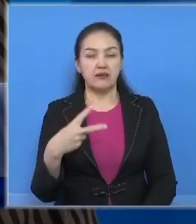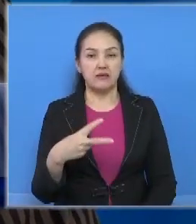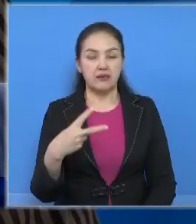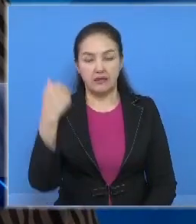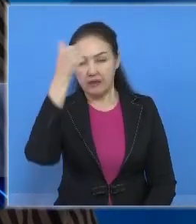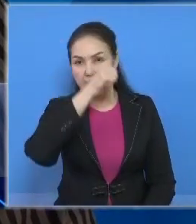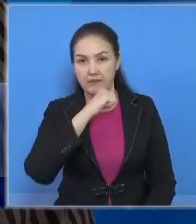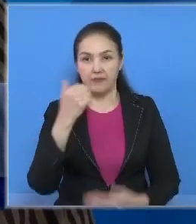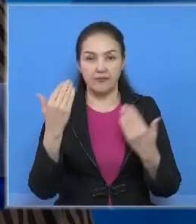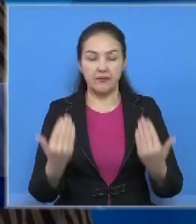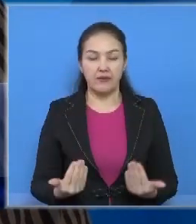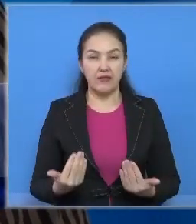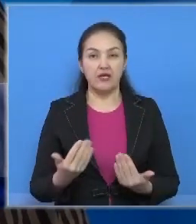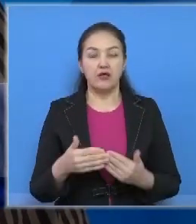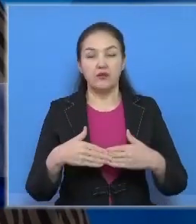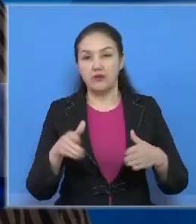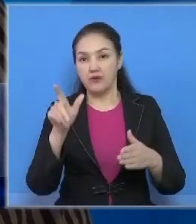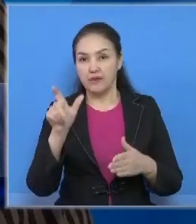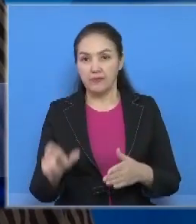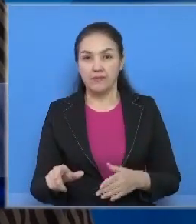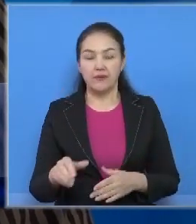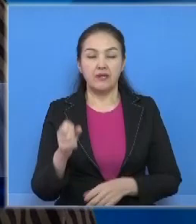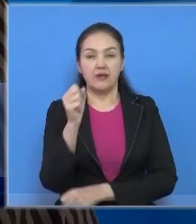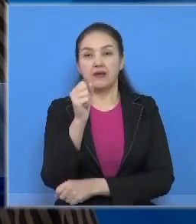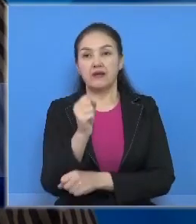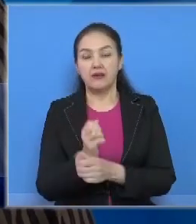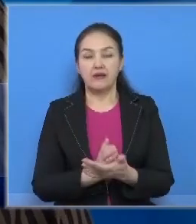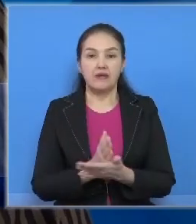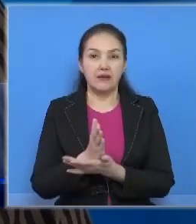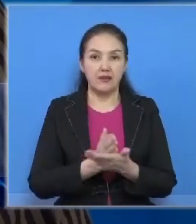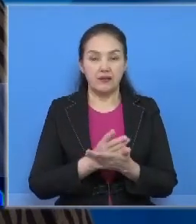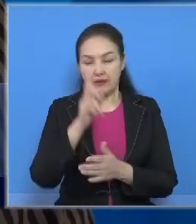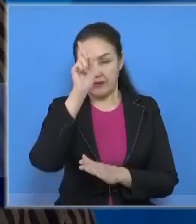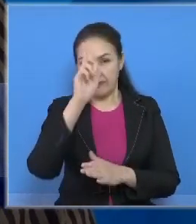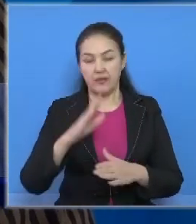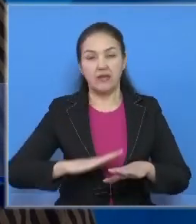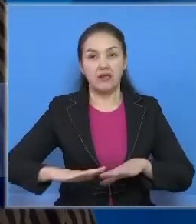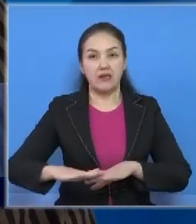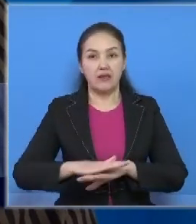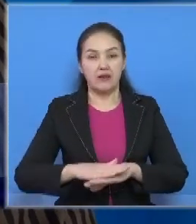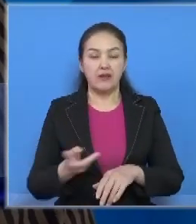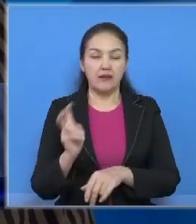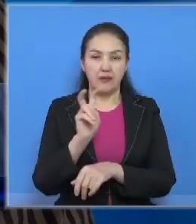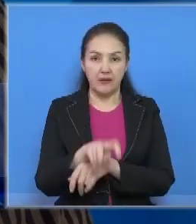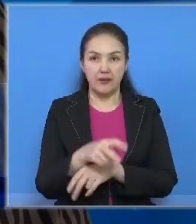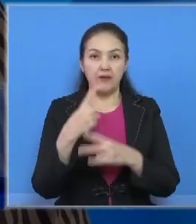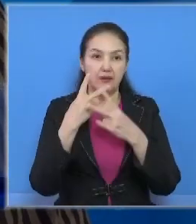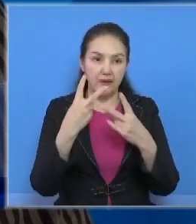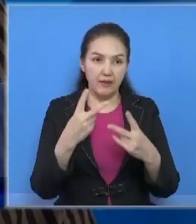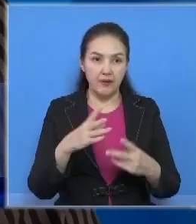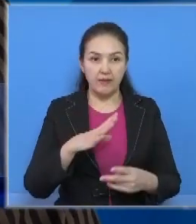2022 жылғы биылғы түлектерге мемлекеттік қызметке конкурссыз кіру